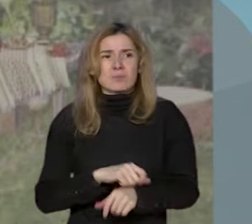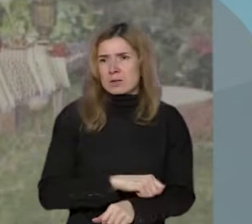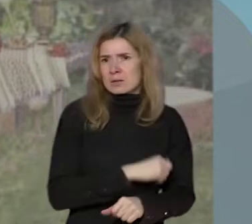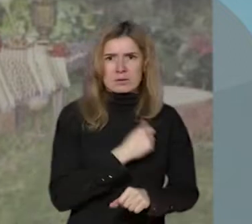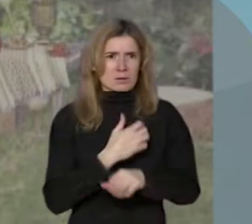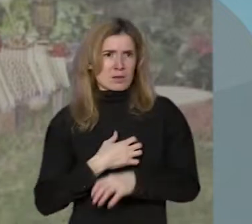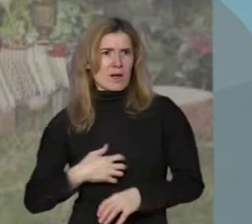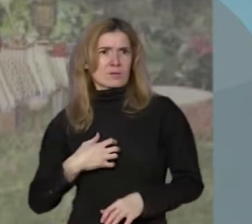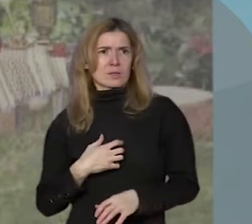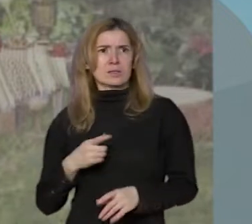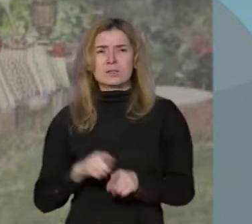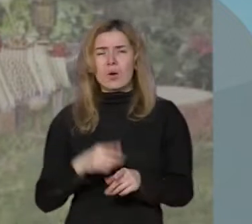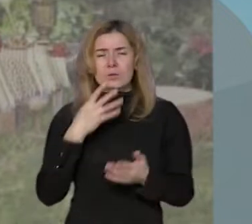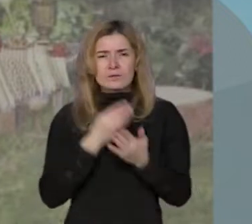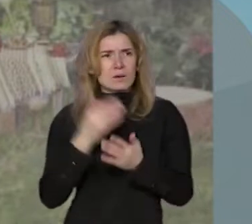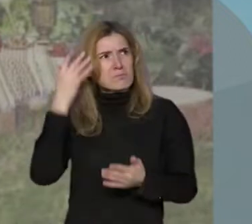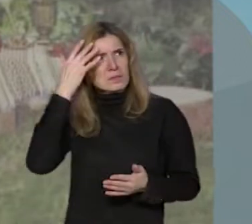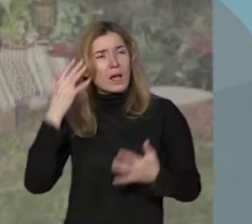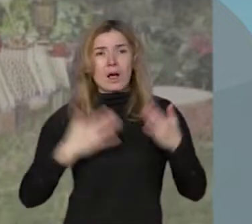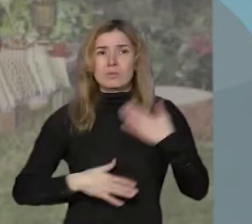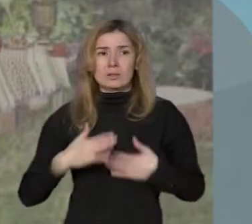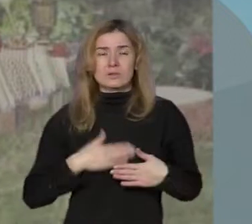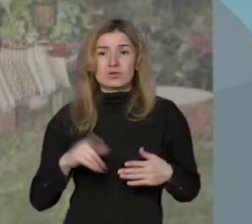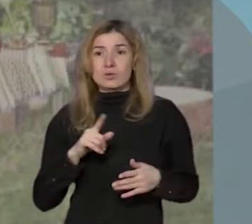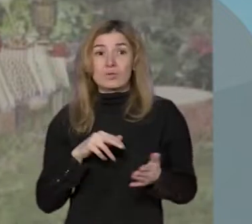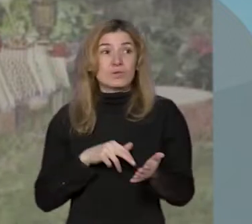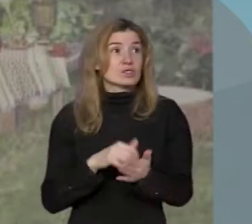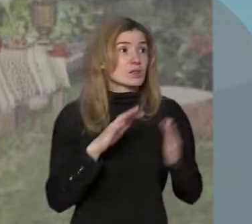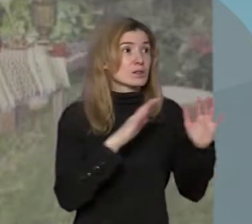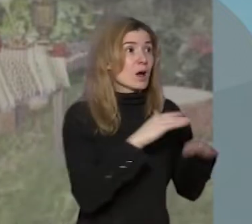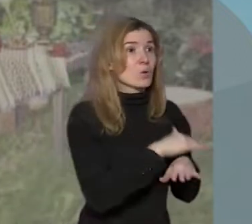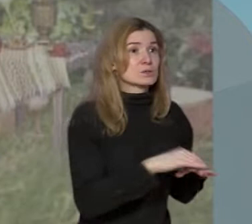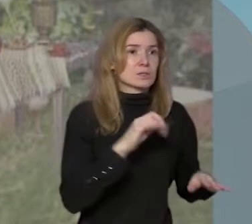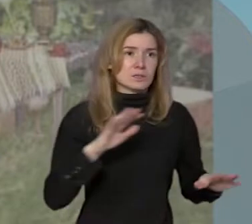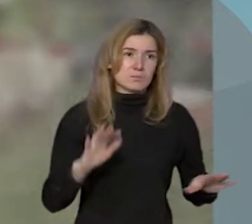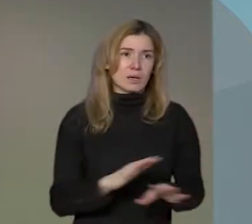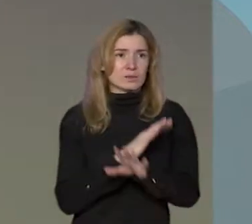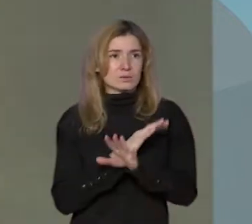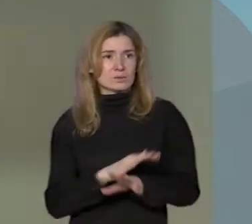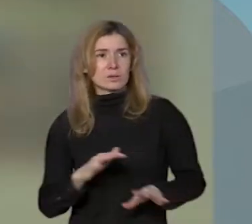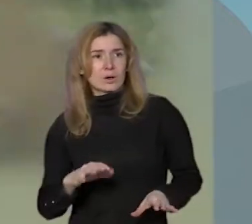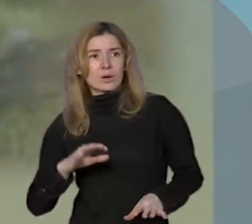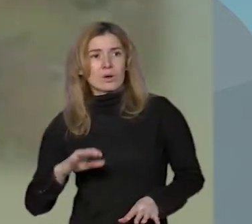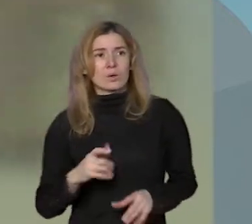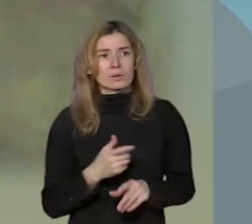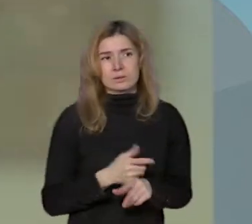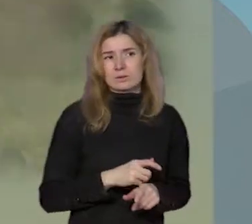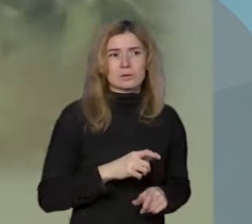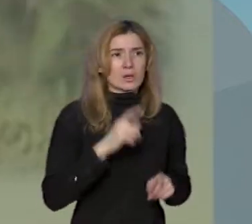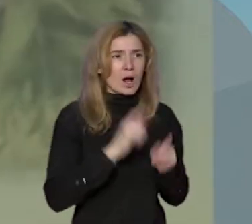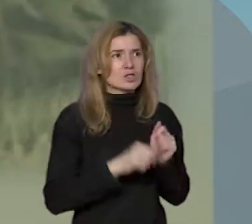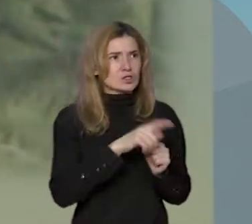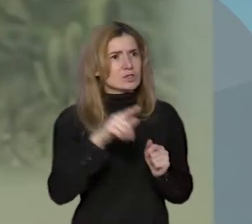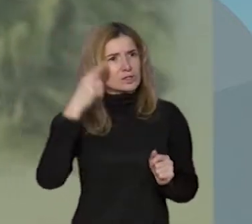самый главный. И так он этой своей мысли обрадовался, что вышел на улицу и песню запел. Пусть